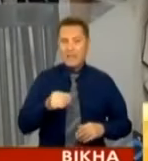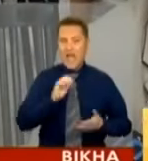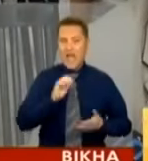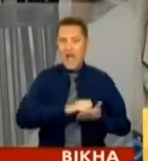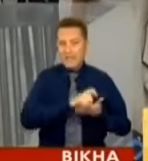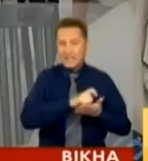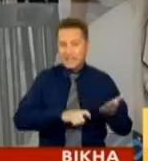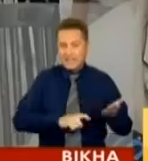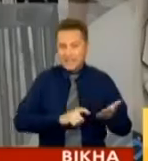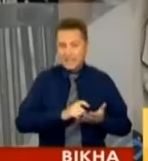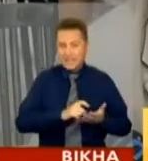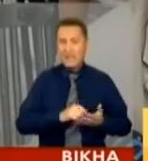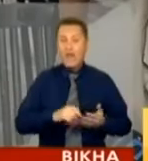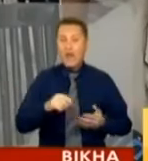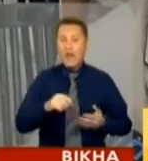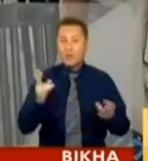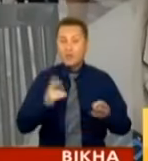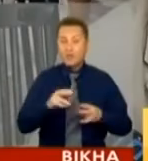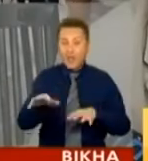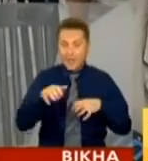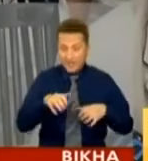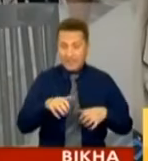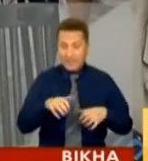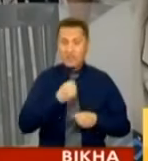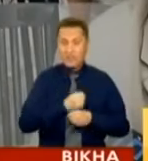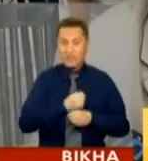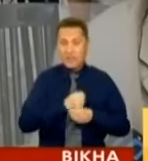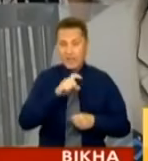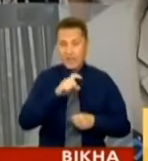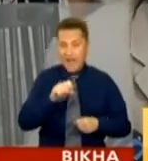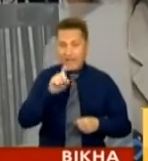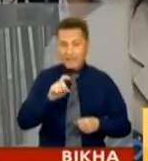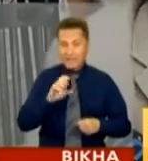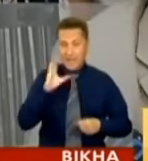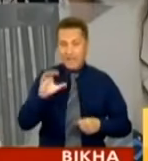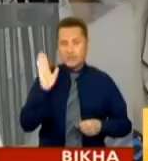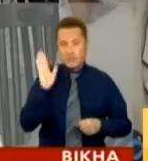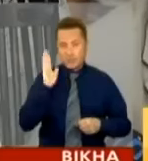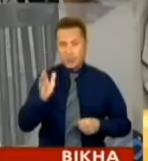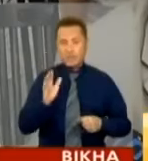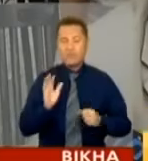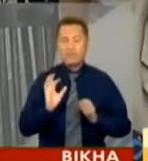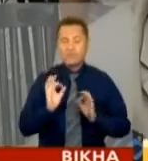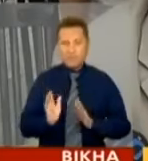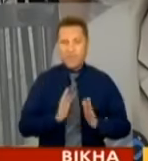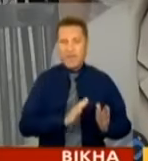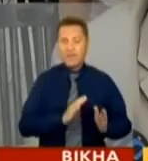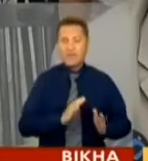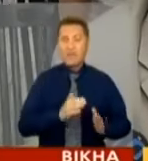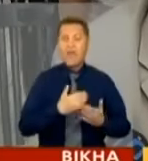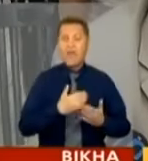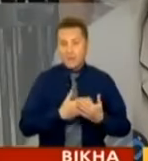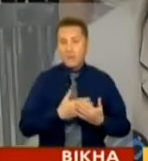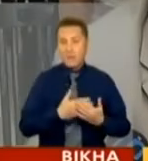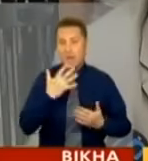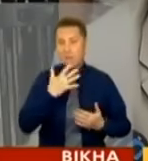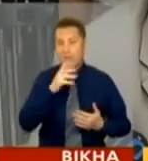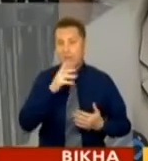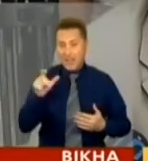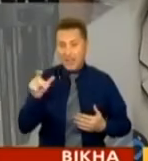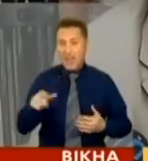вплоть до уголовної, до конфіскації АЗС. От тоді буде порядок. І якщо ми чоловік 5 посадимо в Україні і відберемо їх